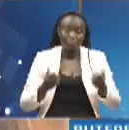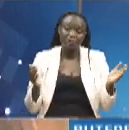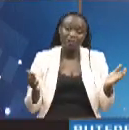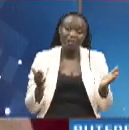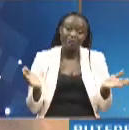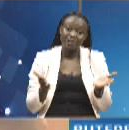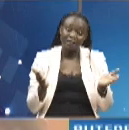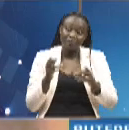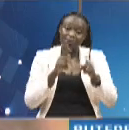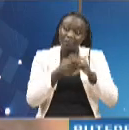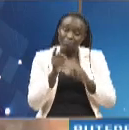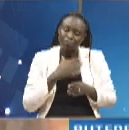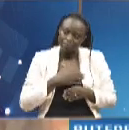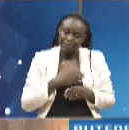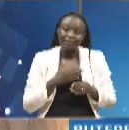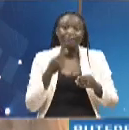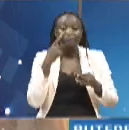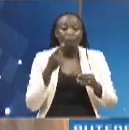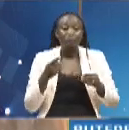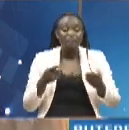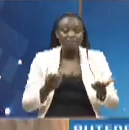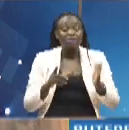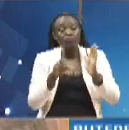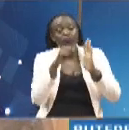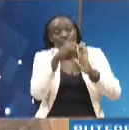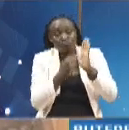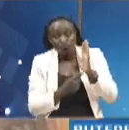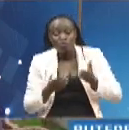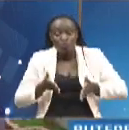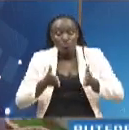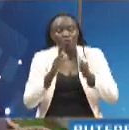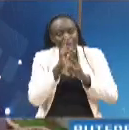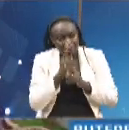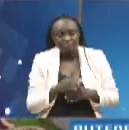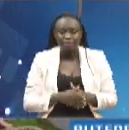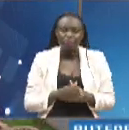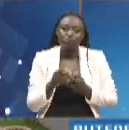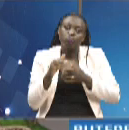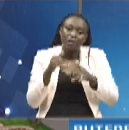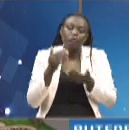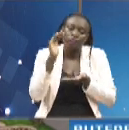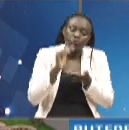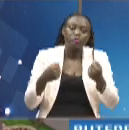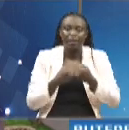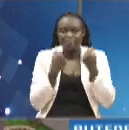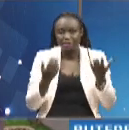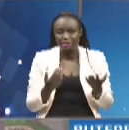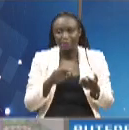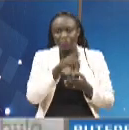abavuzi b'ebidduka okussa ekitiibwa mu mateeka g'okunguudo okusobola okwewala obubenje. Nga bwe mumanyi,